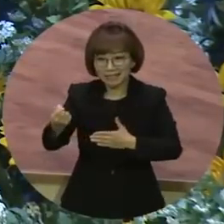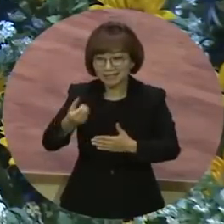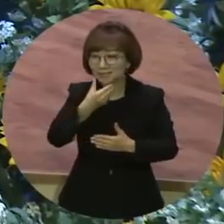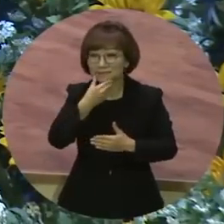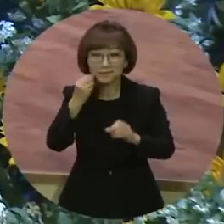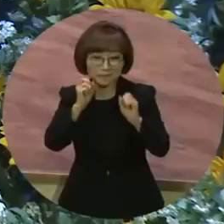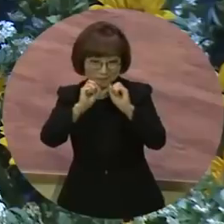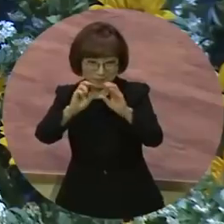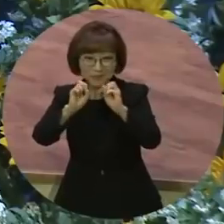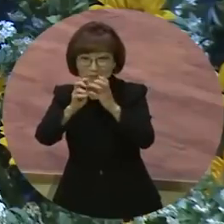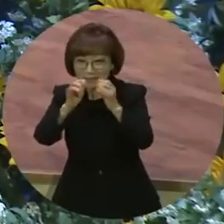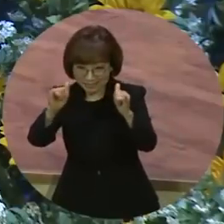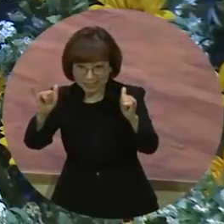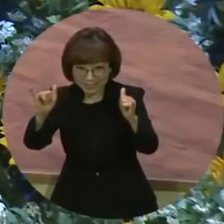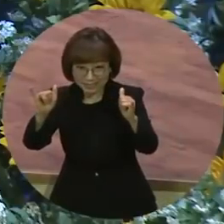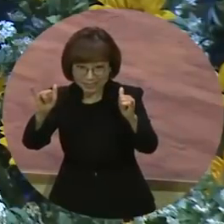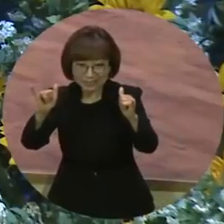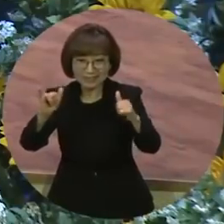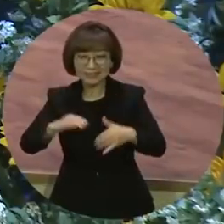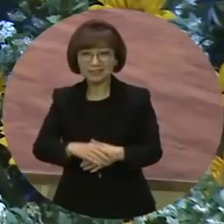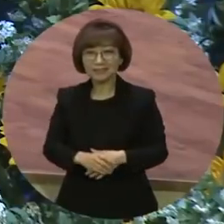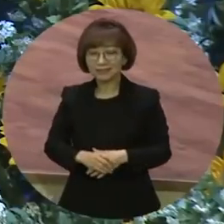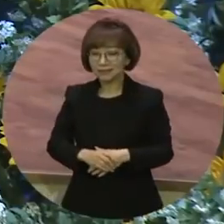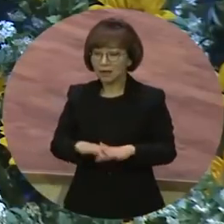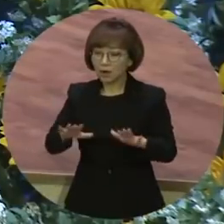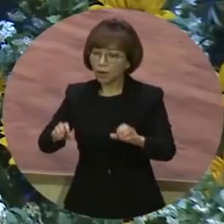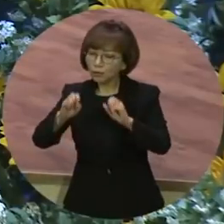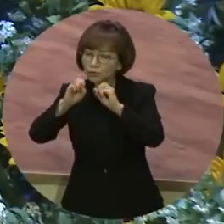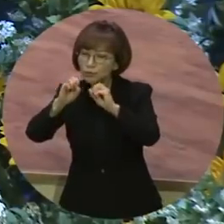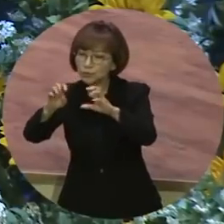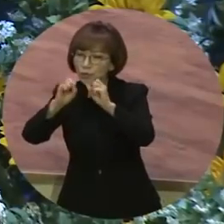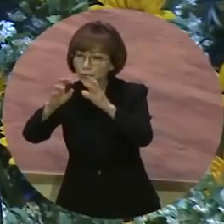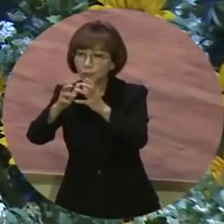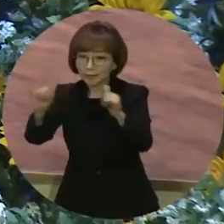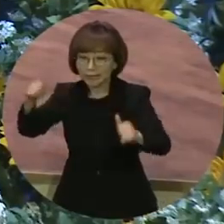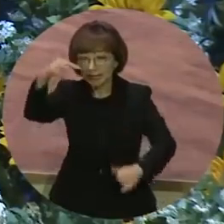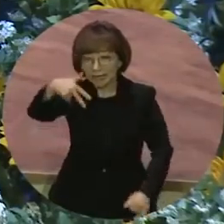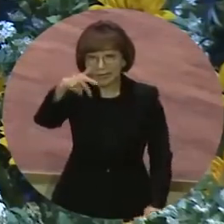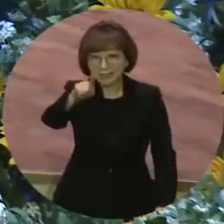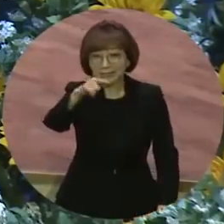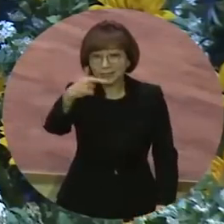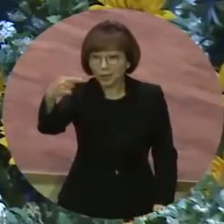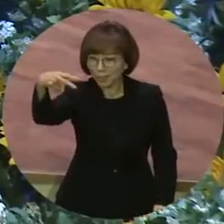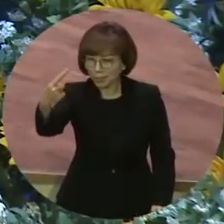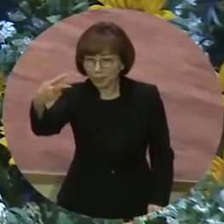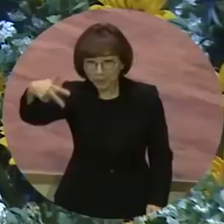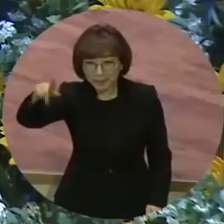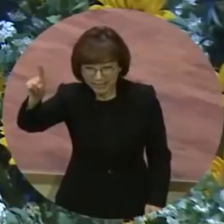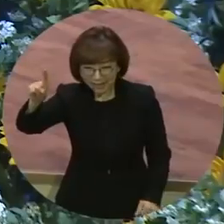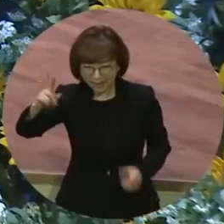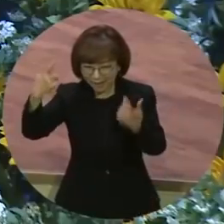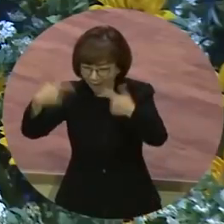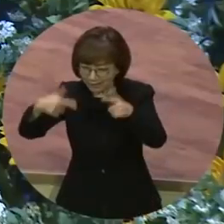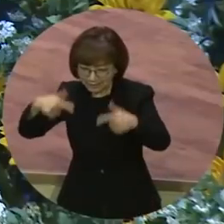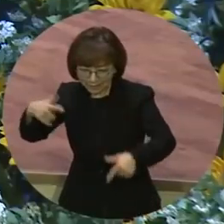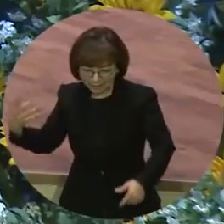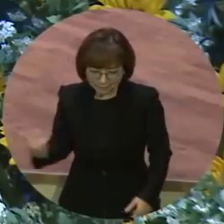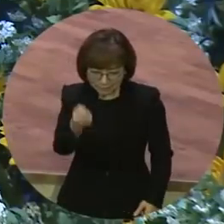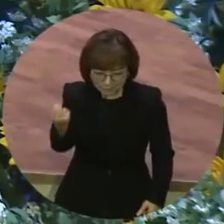자, 이것 이 전도자가 가지고 있어야 될 항상 가지고 있어야 될 세 가지 질문이 여기